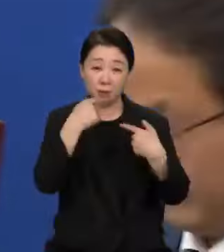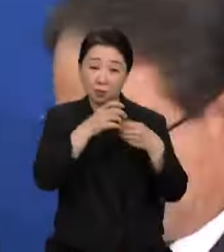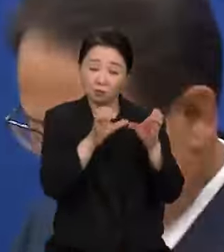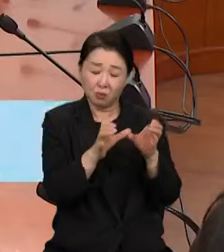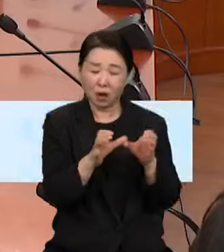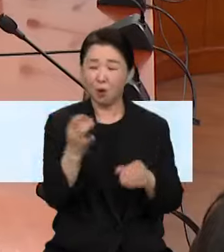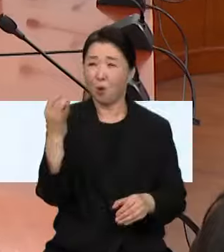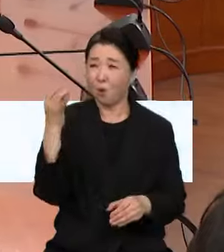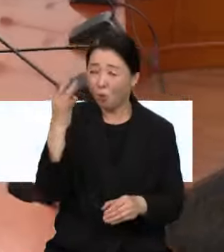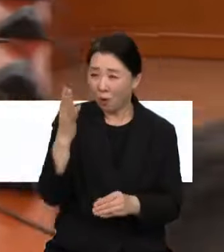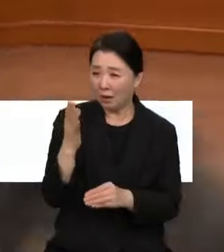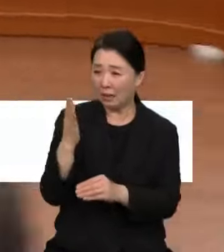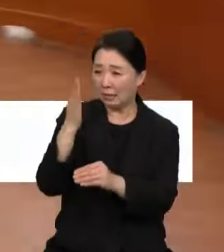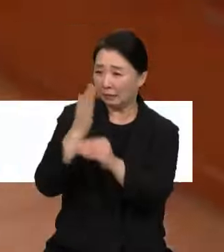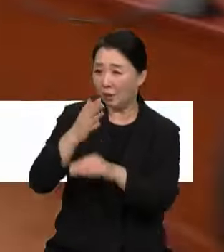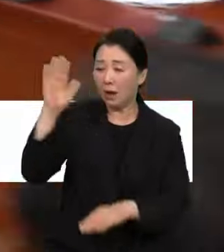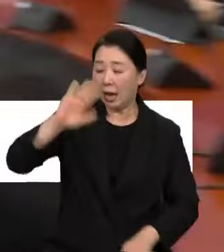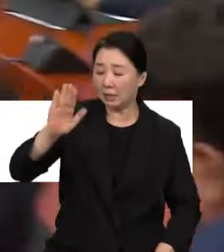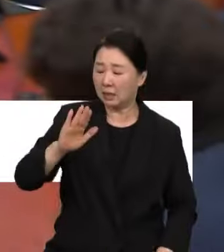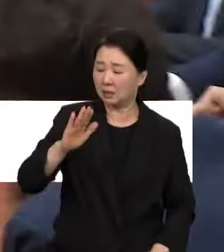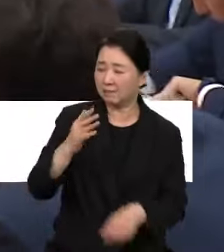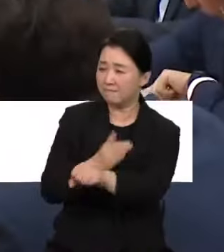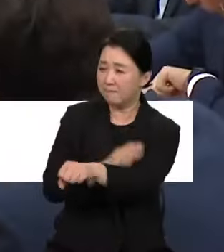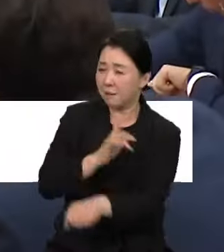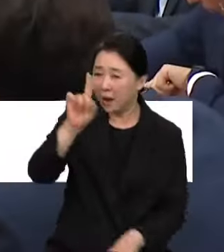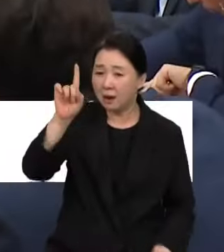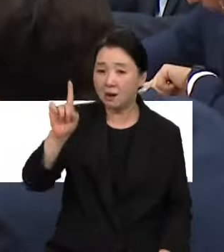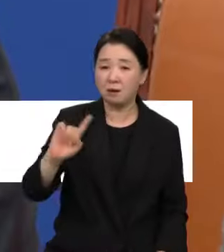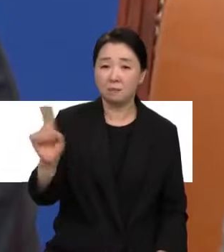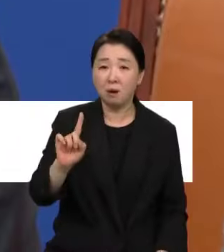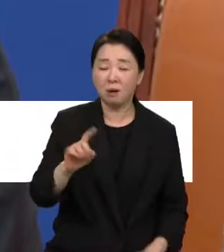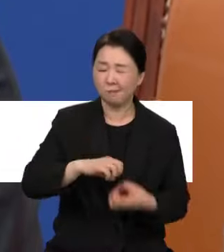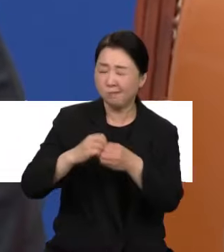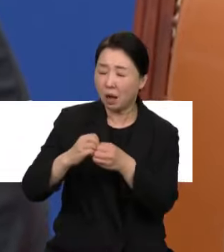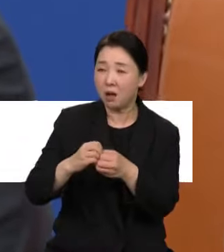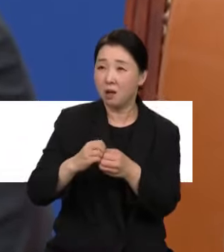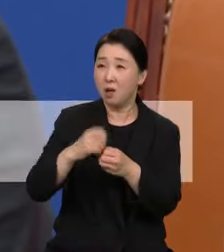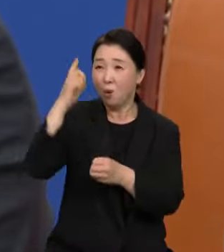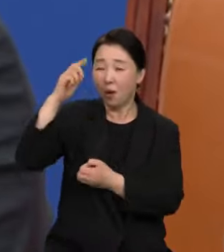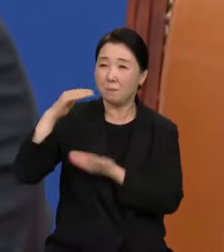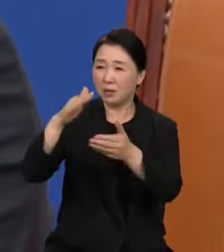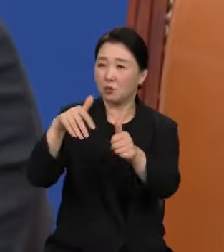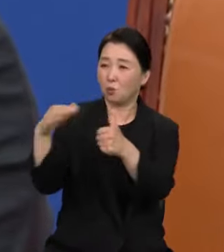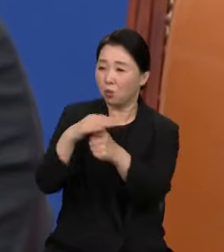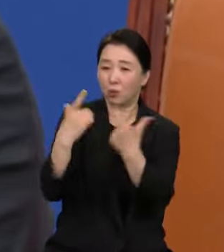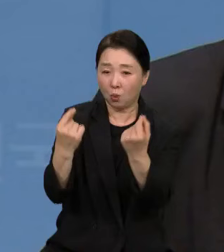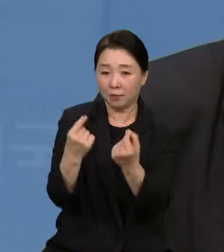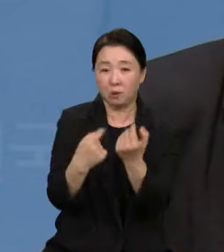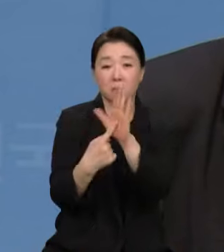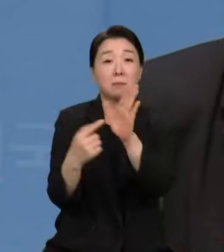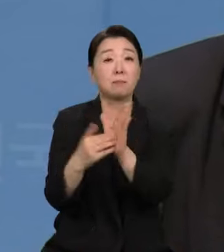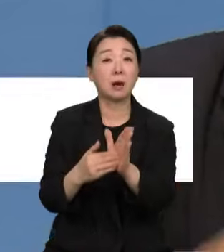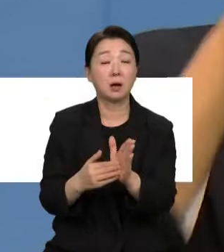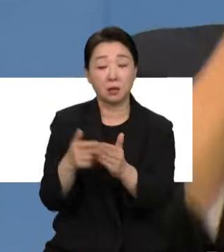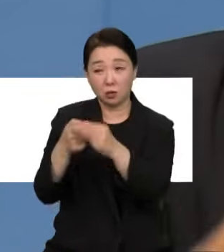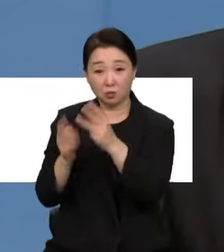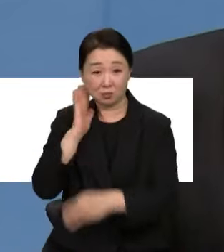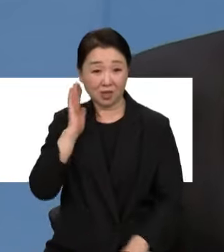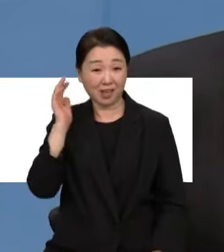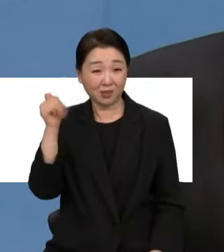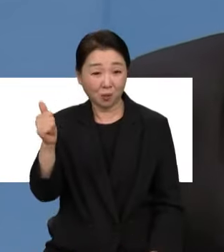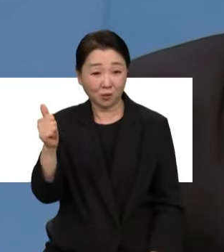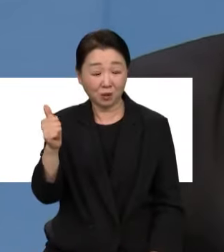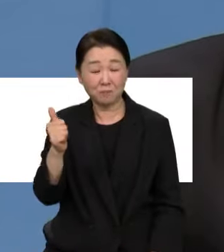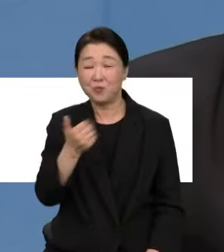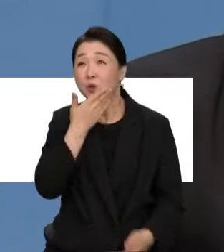본질에서 벗어난 주장으로 물타기를 하고 있다며 전형적인 메신저 공격이라고 반박했습니다. 윤석열 대통령의 복심으로